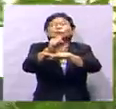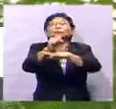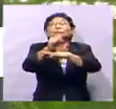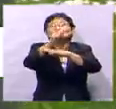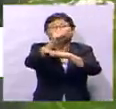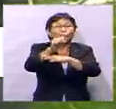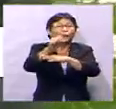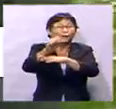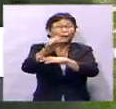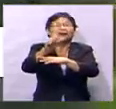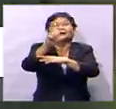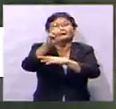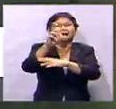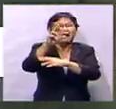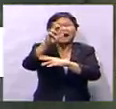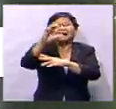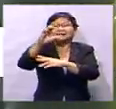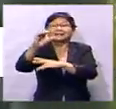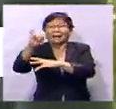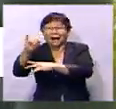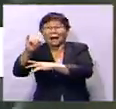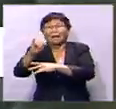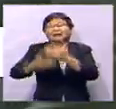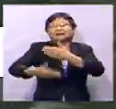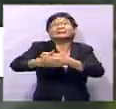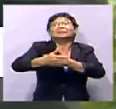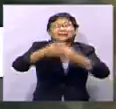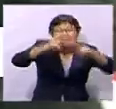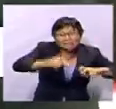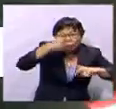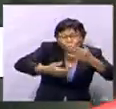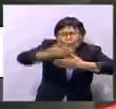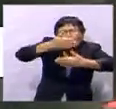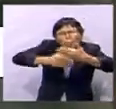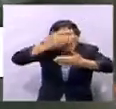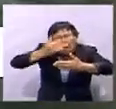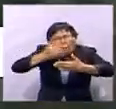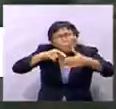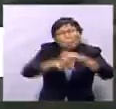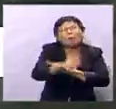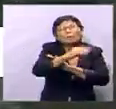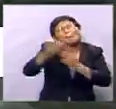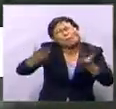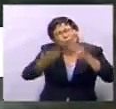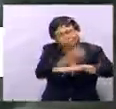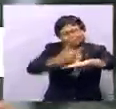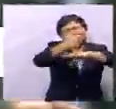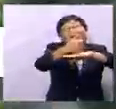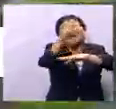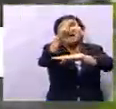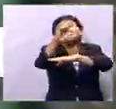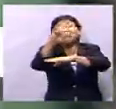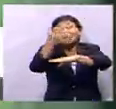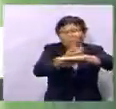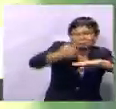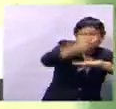diraja bagi menyiasat motif di sebalik pembunuhan itu. Beliau menegaskan ia mungkin akan ditubuhkan jika kes